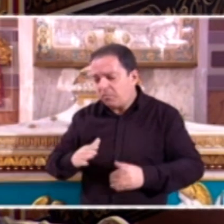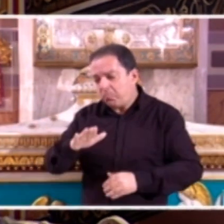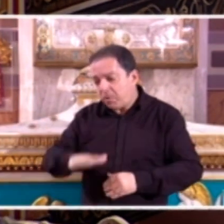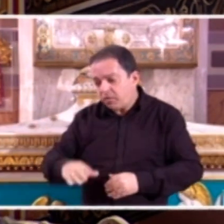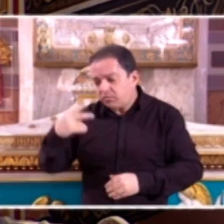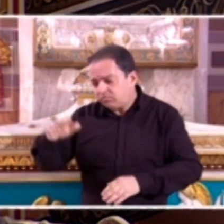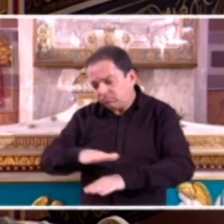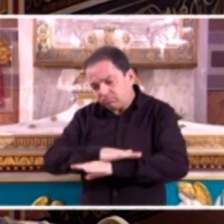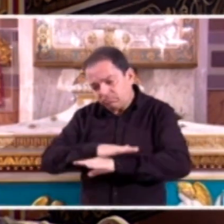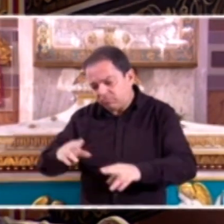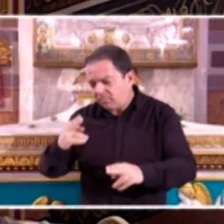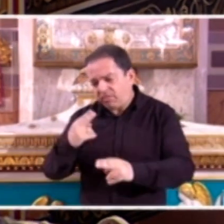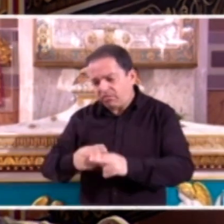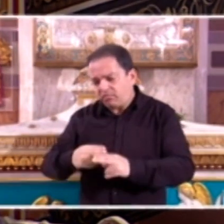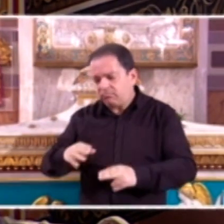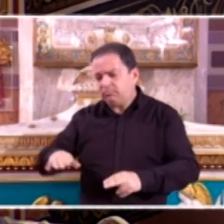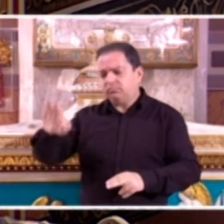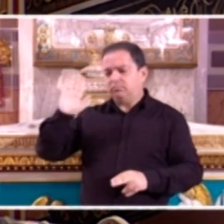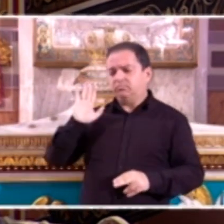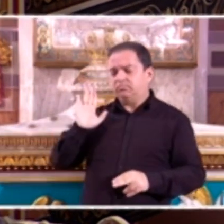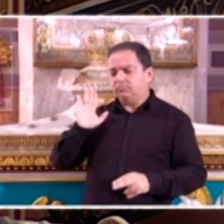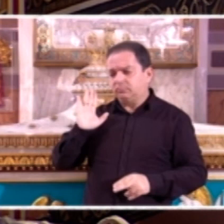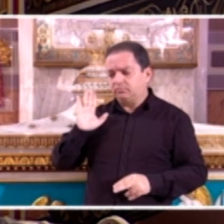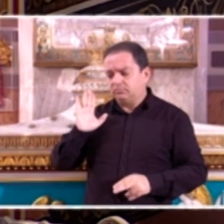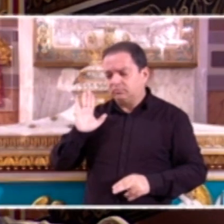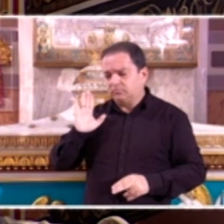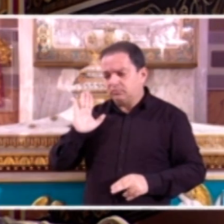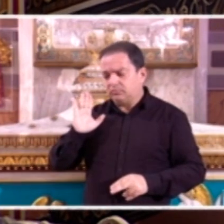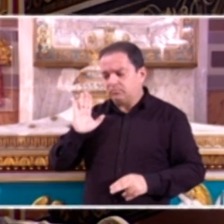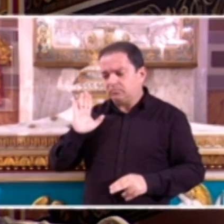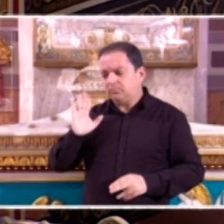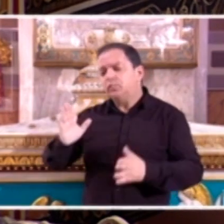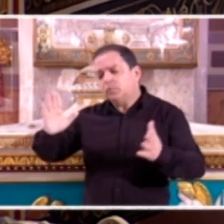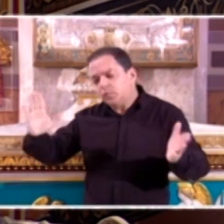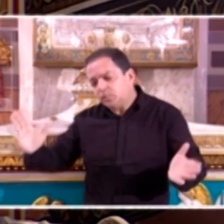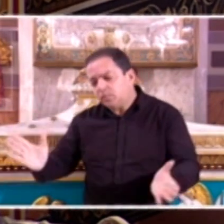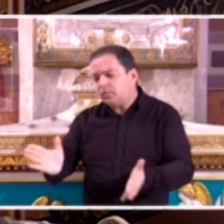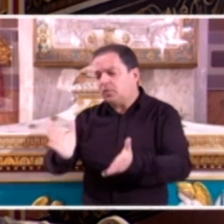έτοιμη άξιος κληθήνε Υιός σου,